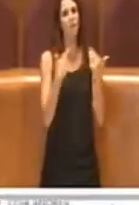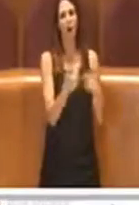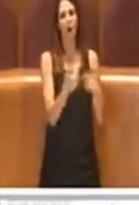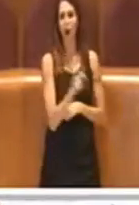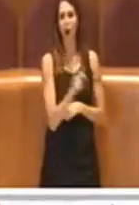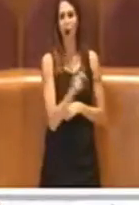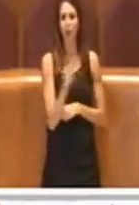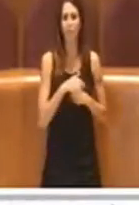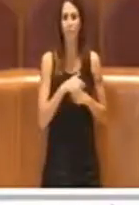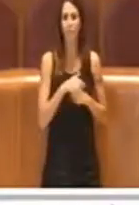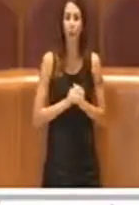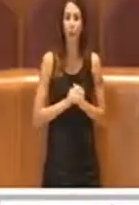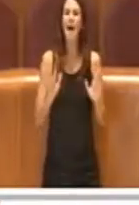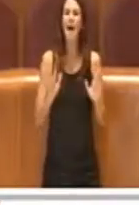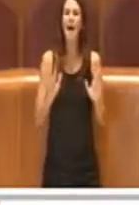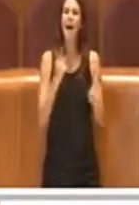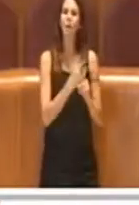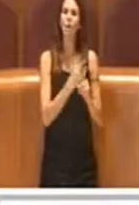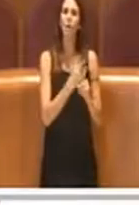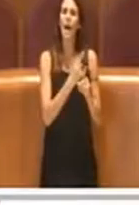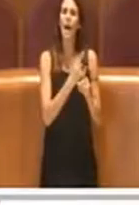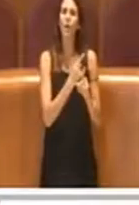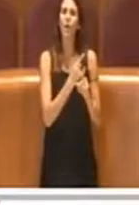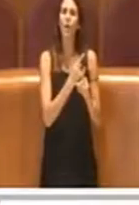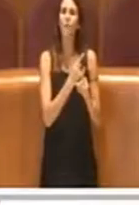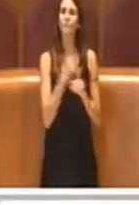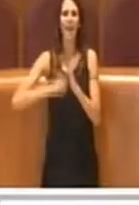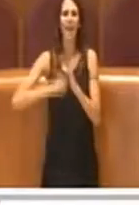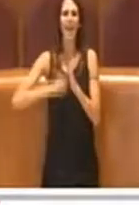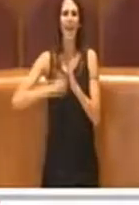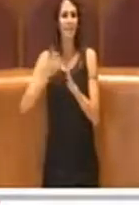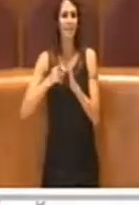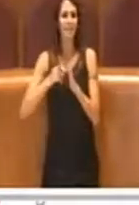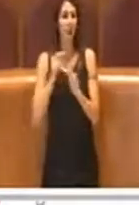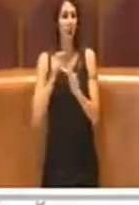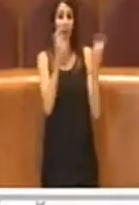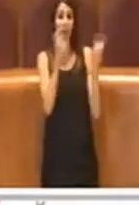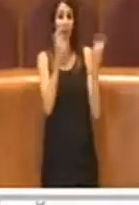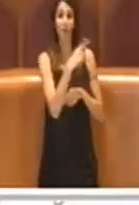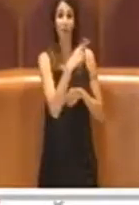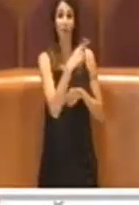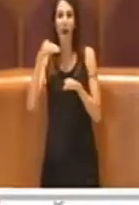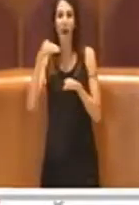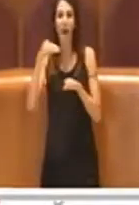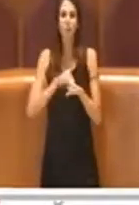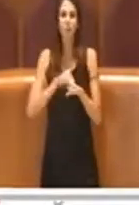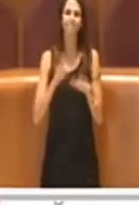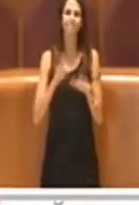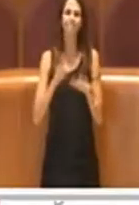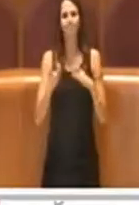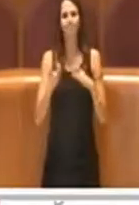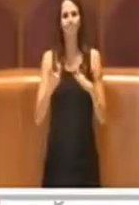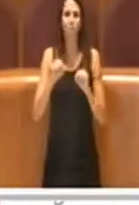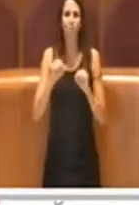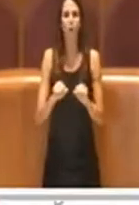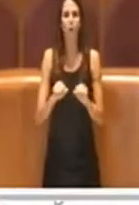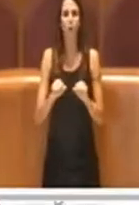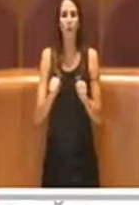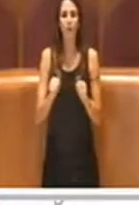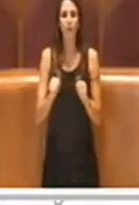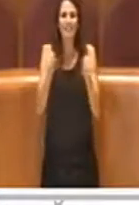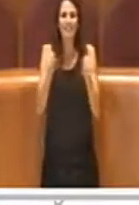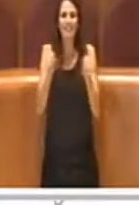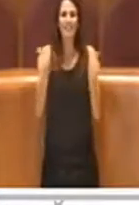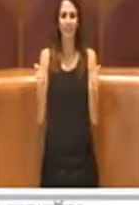Inserirla all'interno invece della delibera diventa o potrebbe comunque divenire discriminatorio rispetto